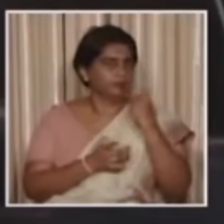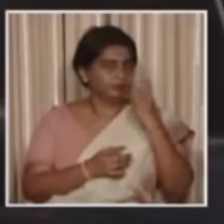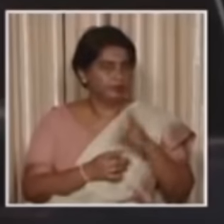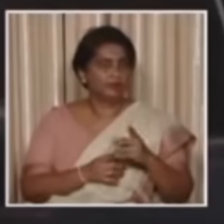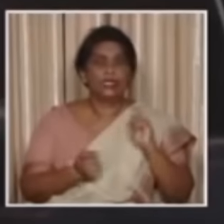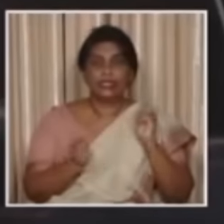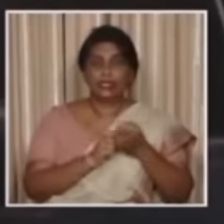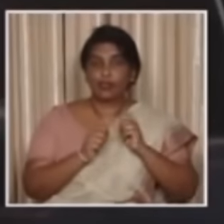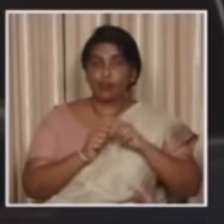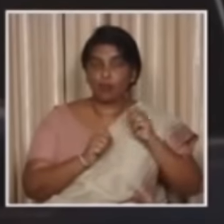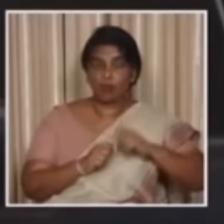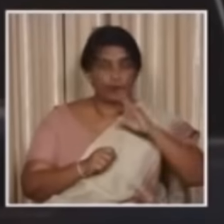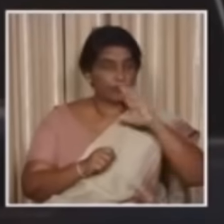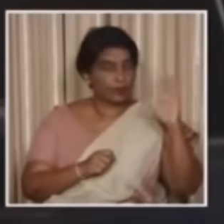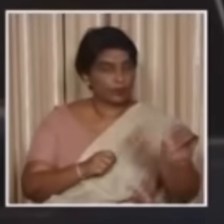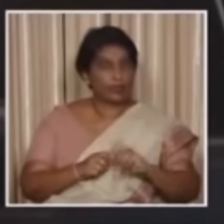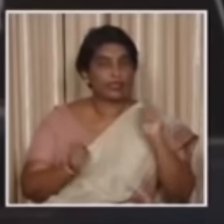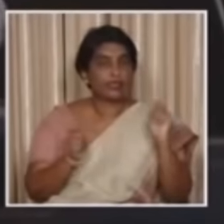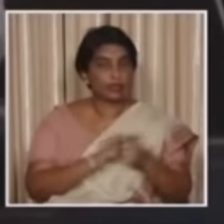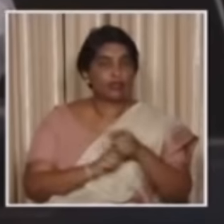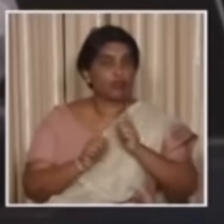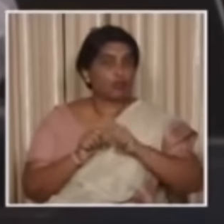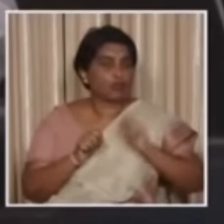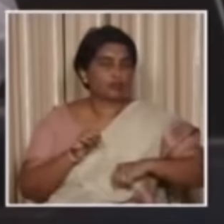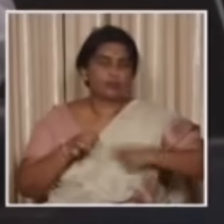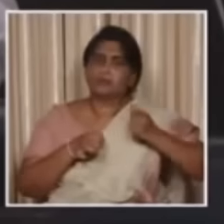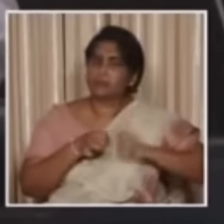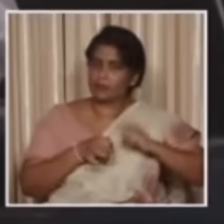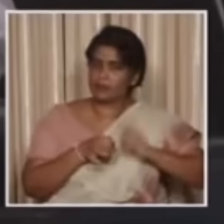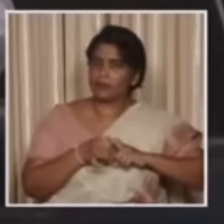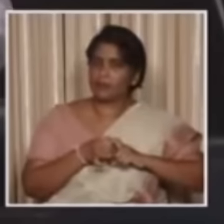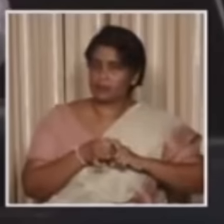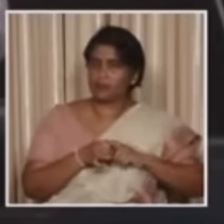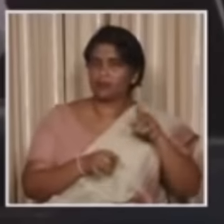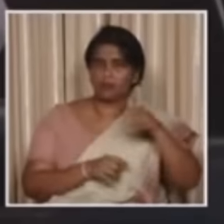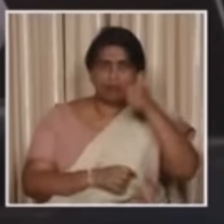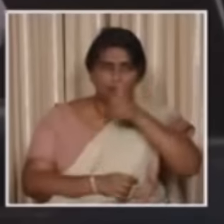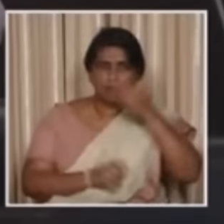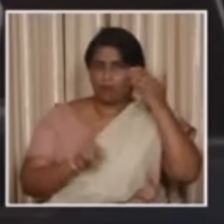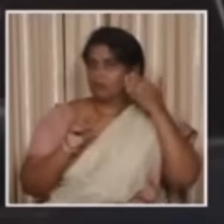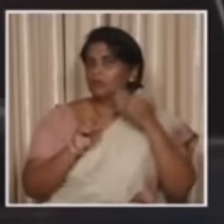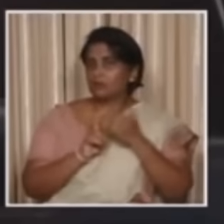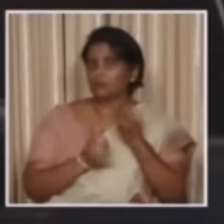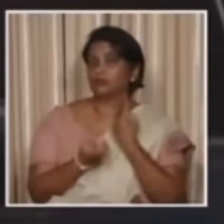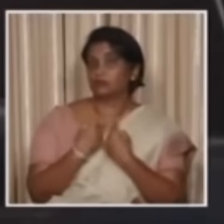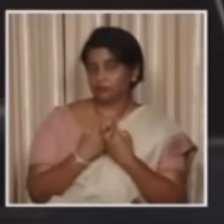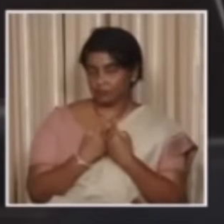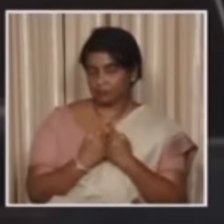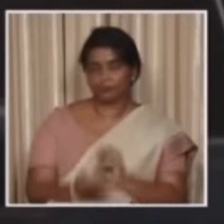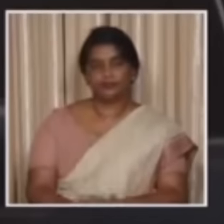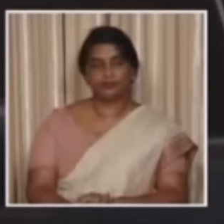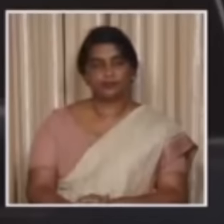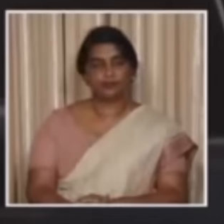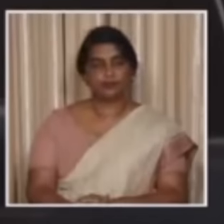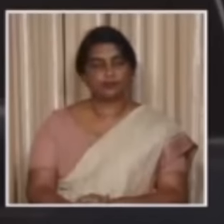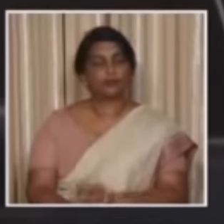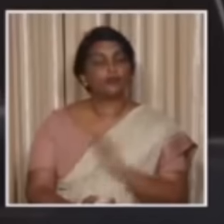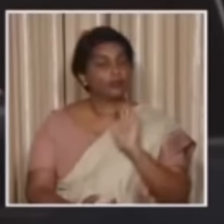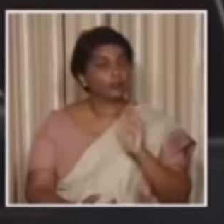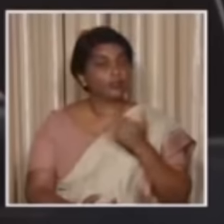क्रिकेट बोर्ड खेदवल क्रिकेट बोर्ड प्रश्न कर लुआ ये दूषण वंचा पिलिबंद विमर्शने करा